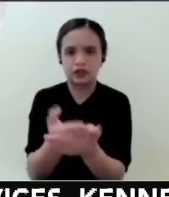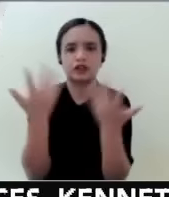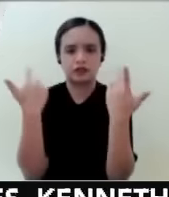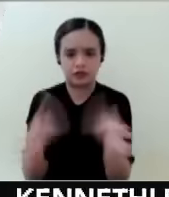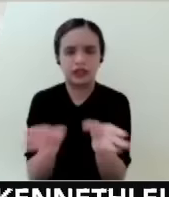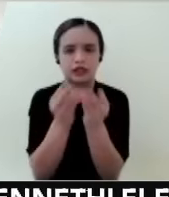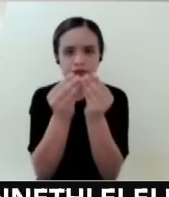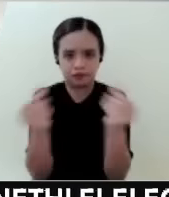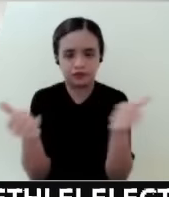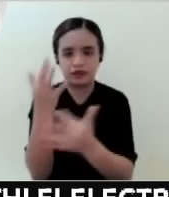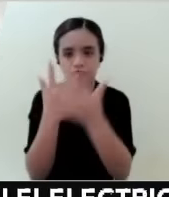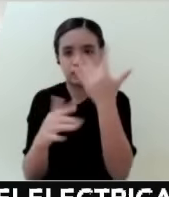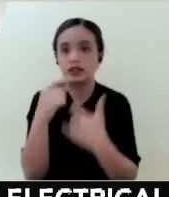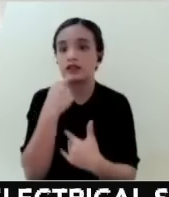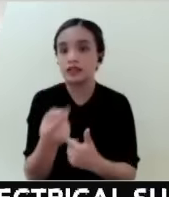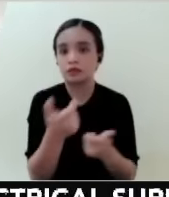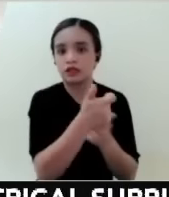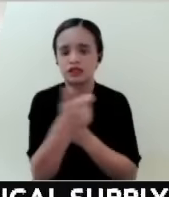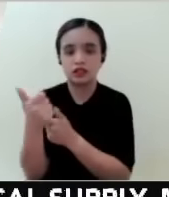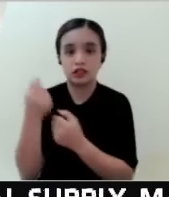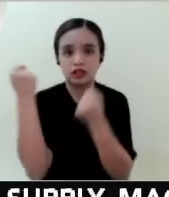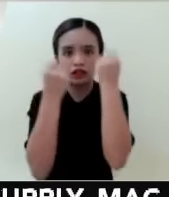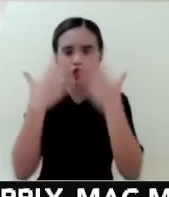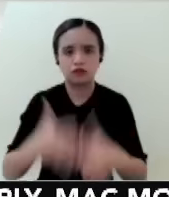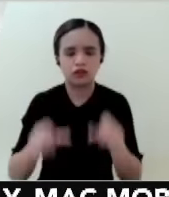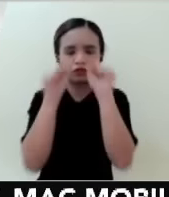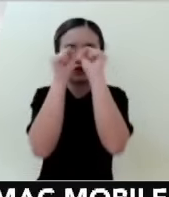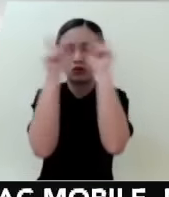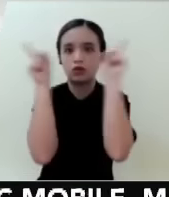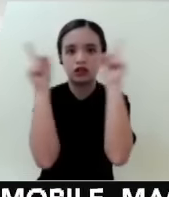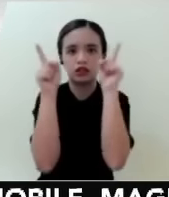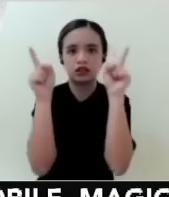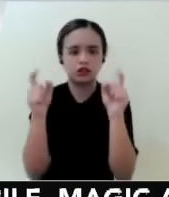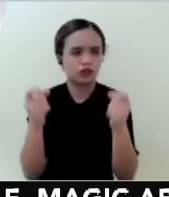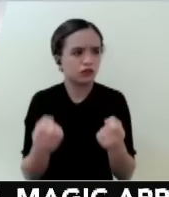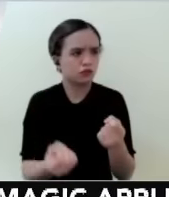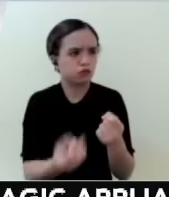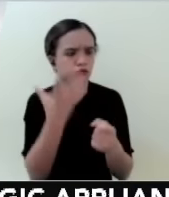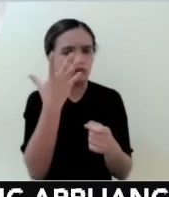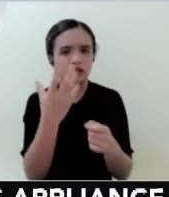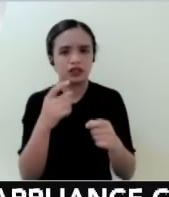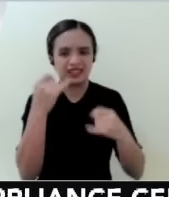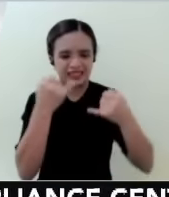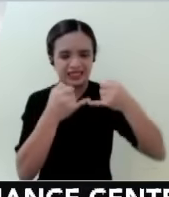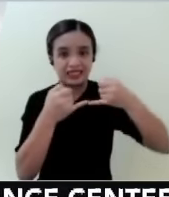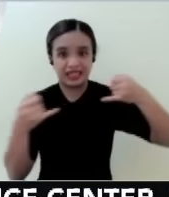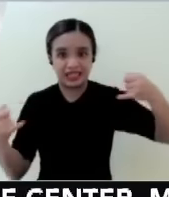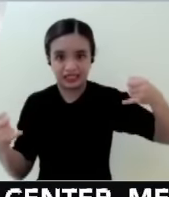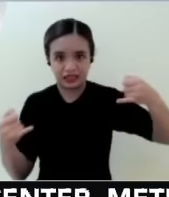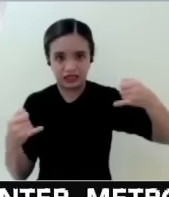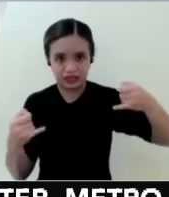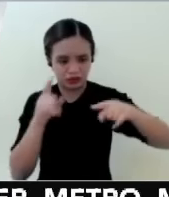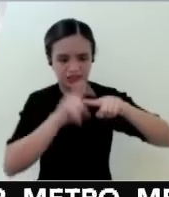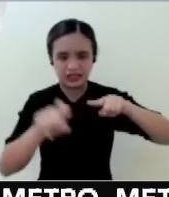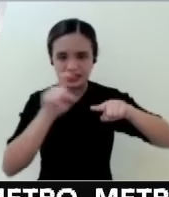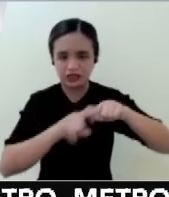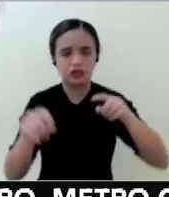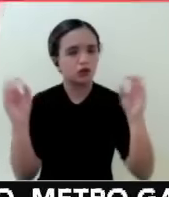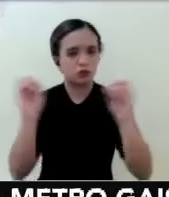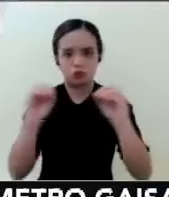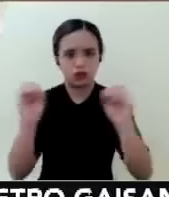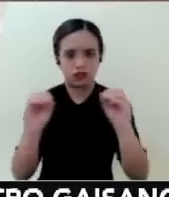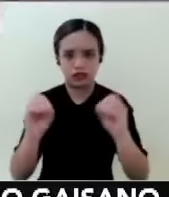sa BFP, nagulat ang driver ng truck nang nagliyab ang transmission line ng truck. Wala namang nasaktan sa